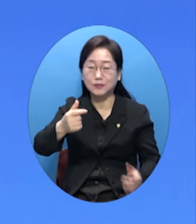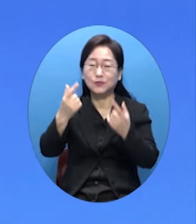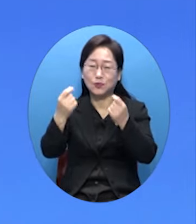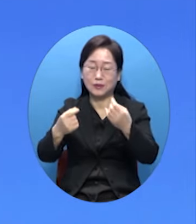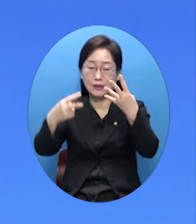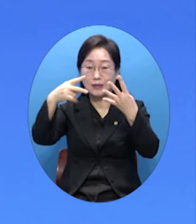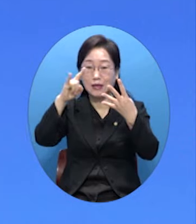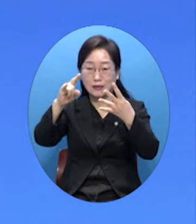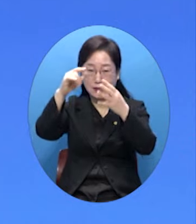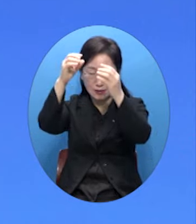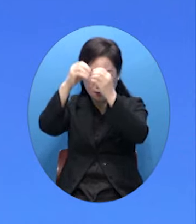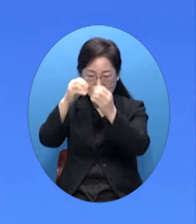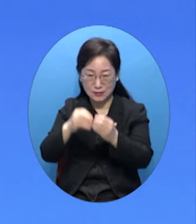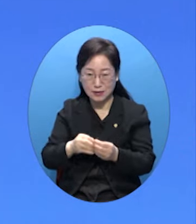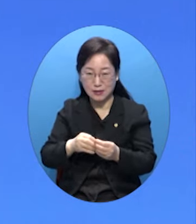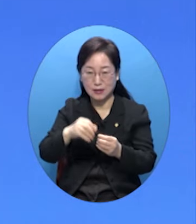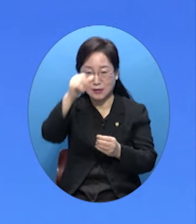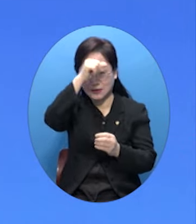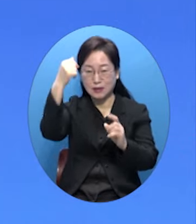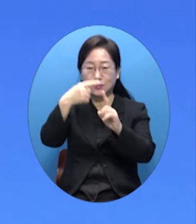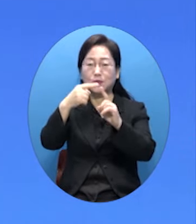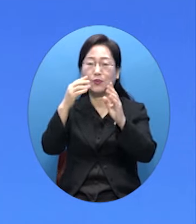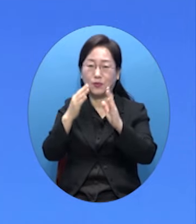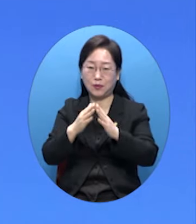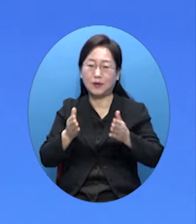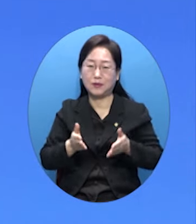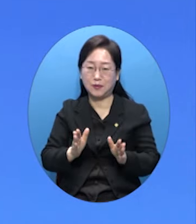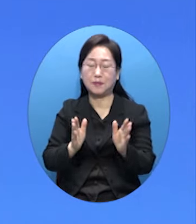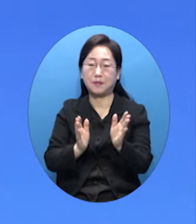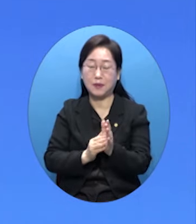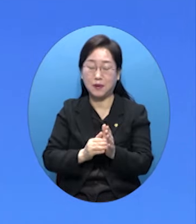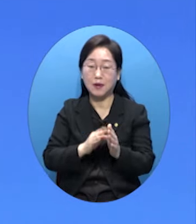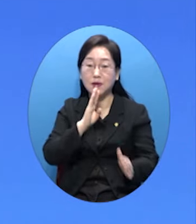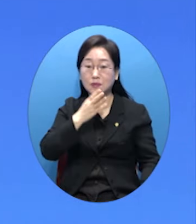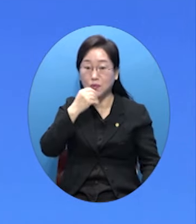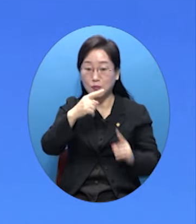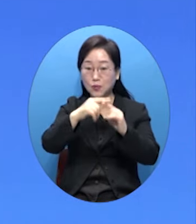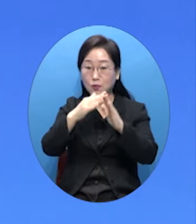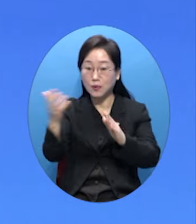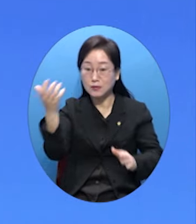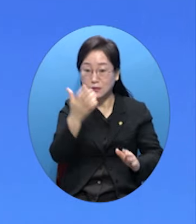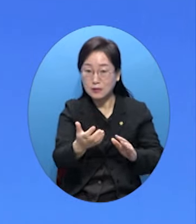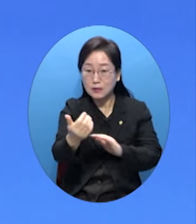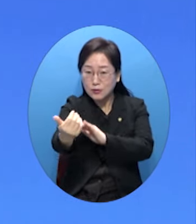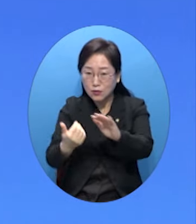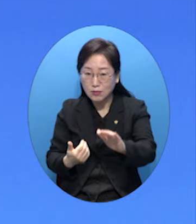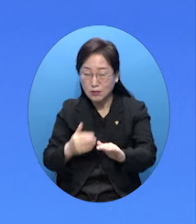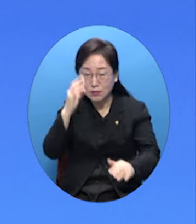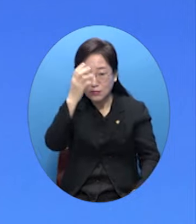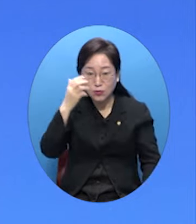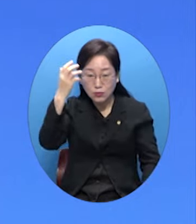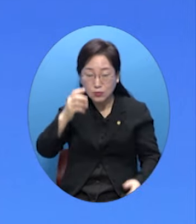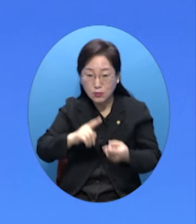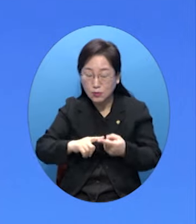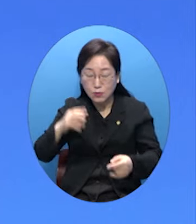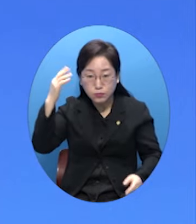4대째 장로교 집안에서 태어났는데 우리 순봉교 오전까지는 성령이 있음도 알지 못했습니다.